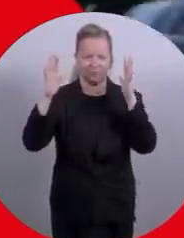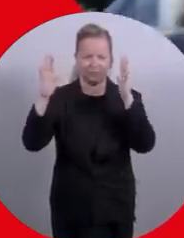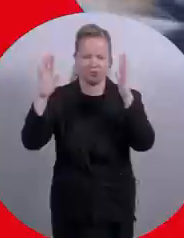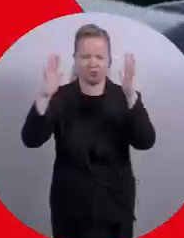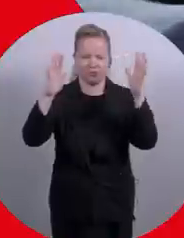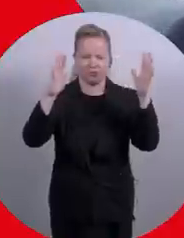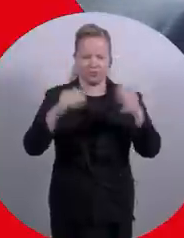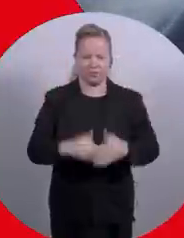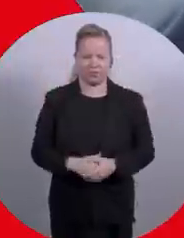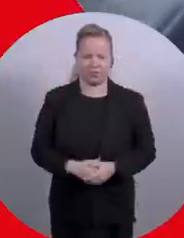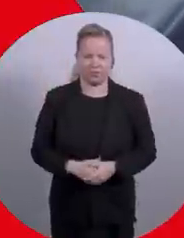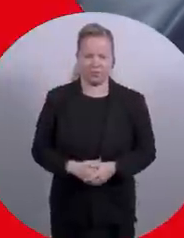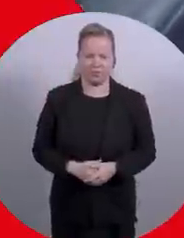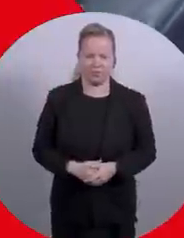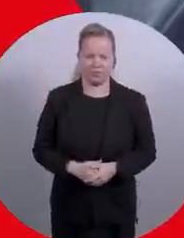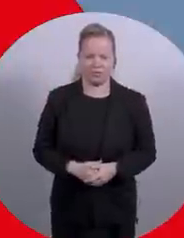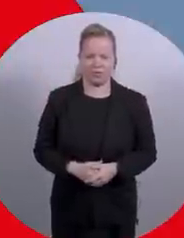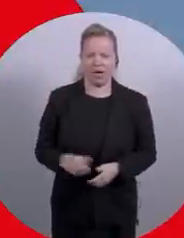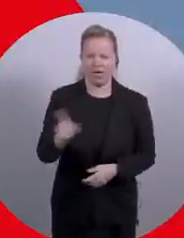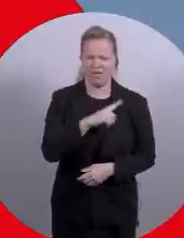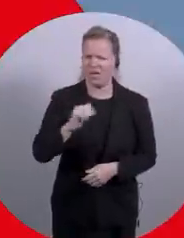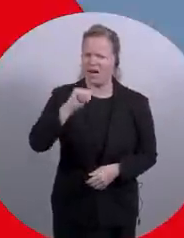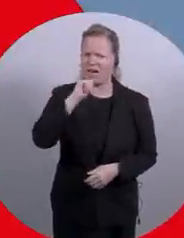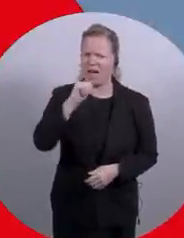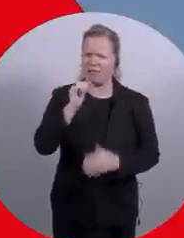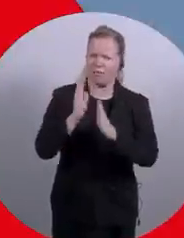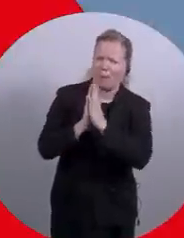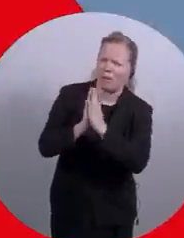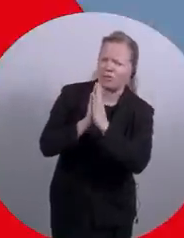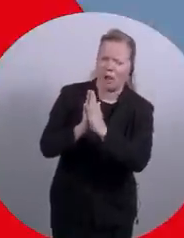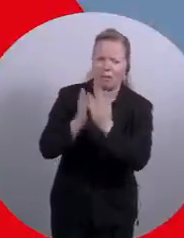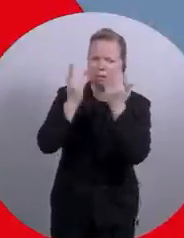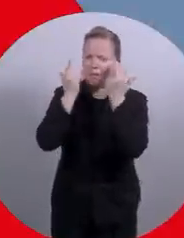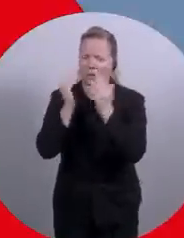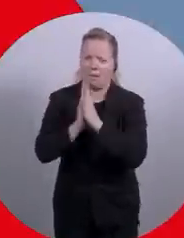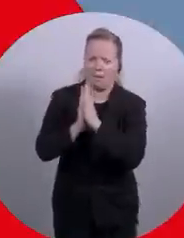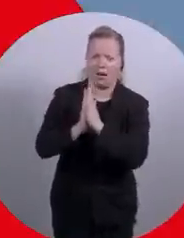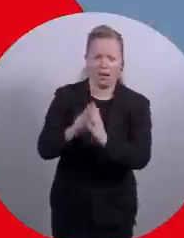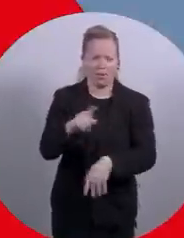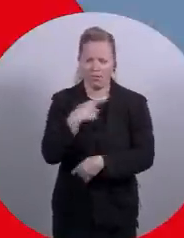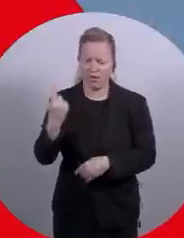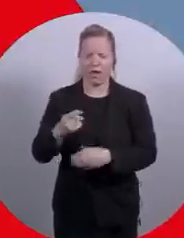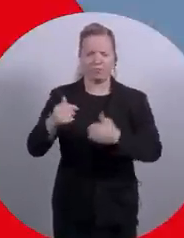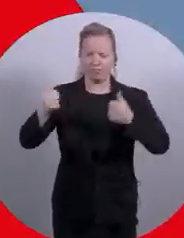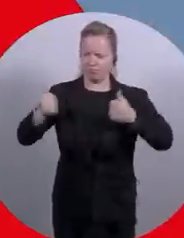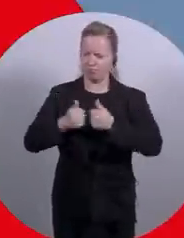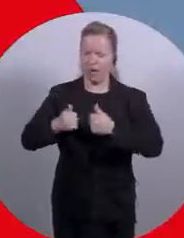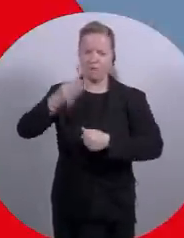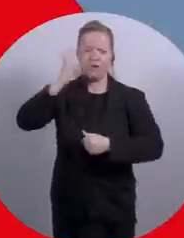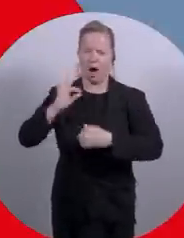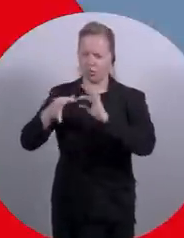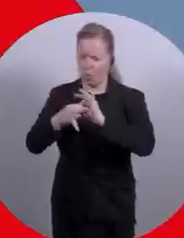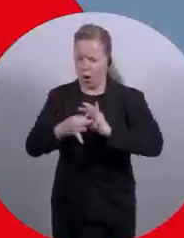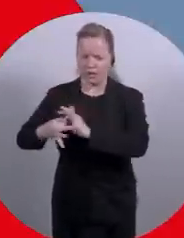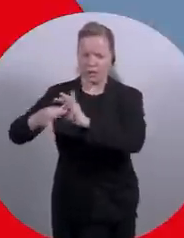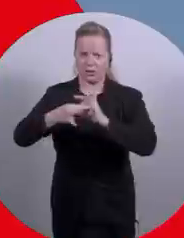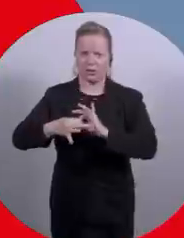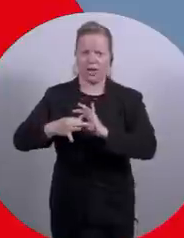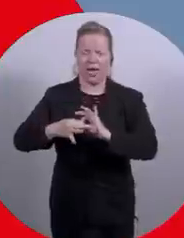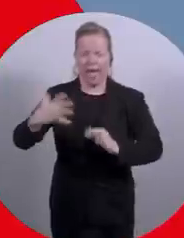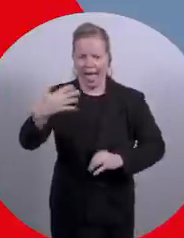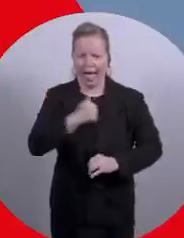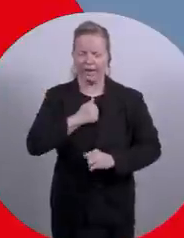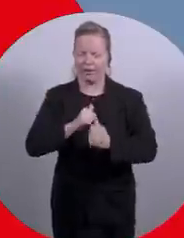mit seiner keine bittstellerinnen und Bittsteller Seite an Seite mit unseren Frauenorganisationen endlich ihre